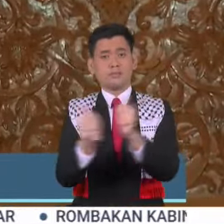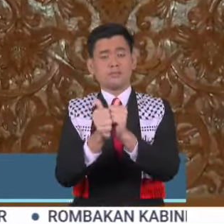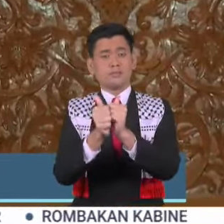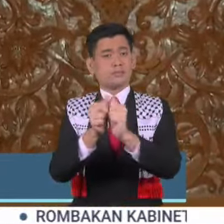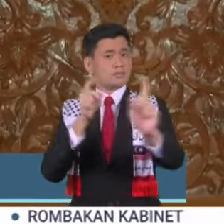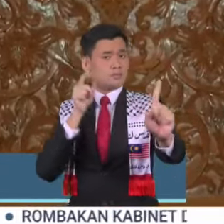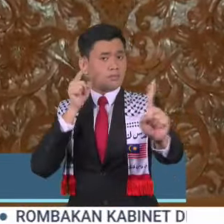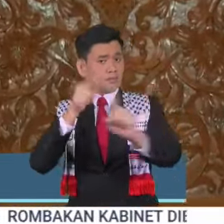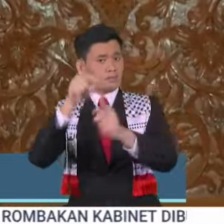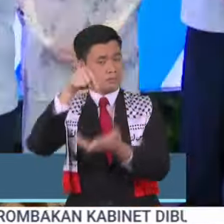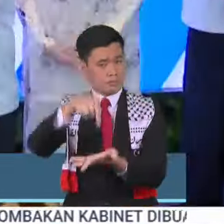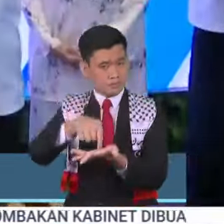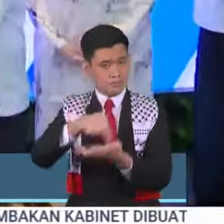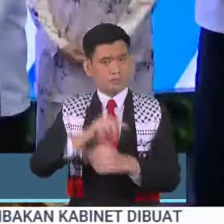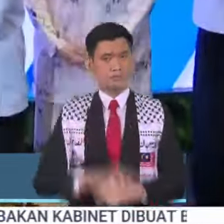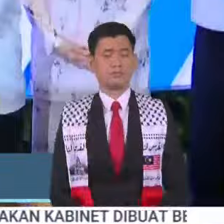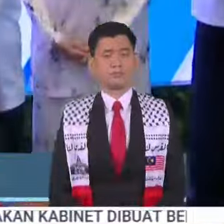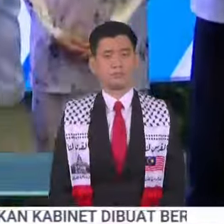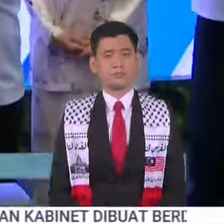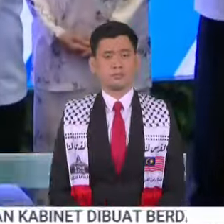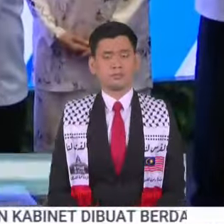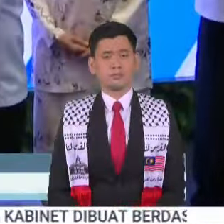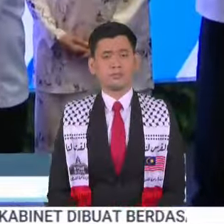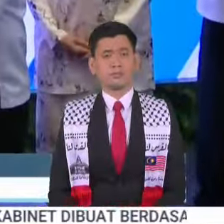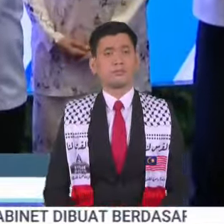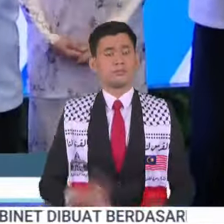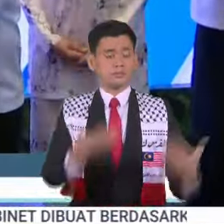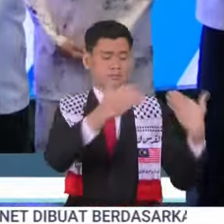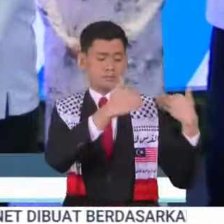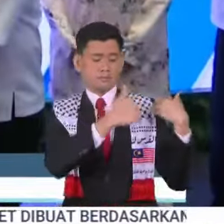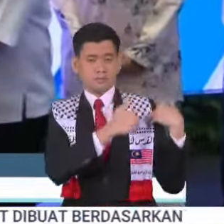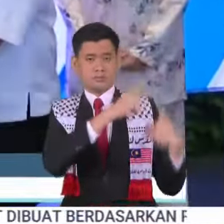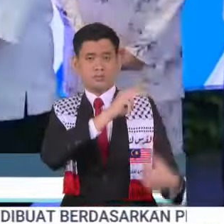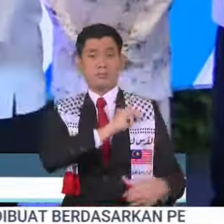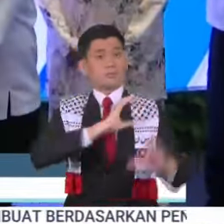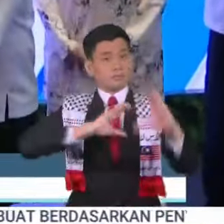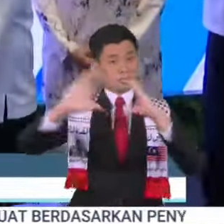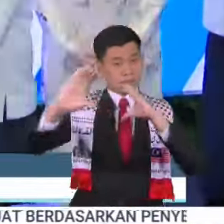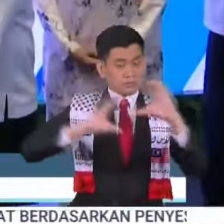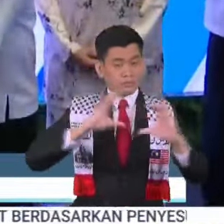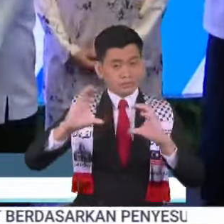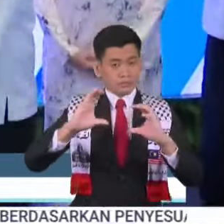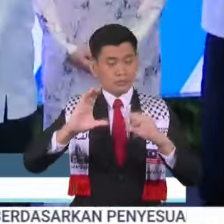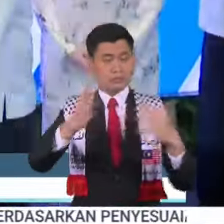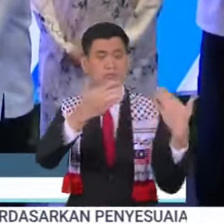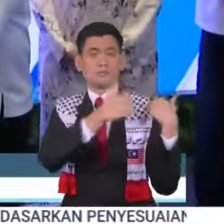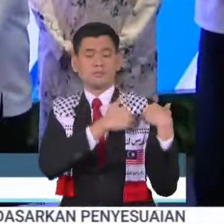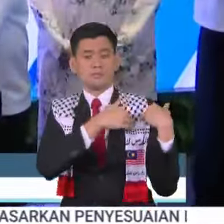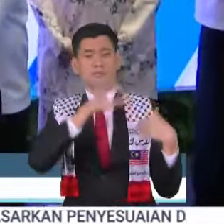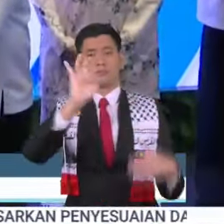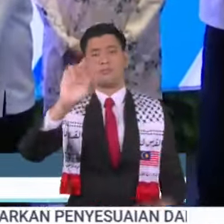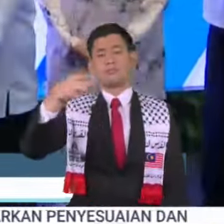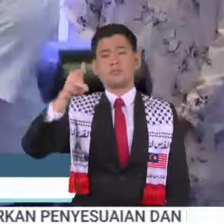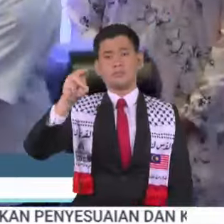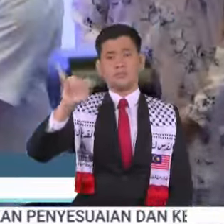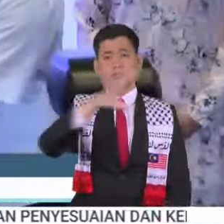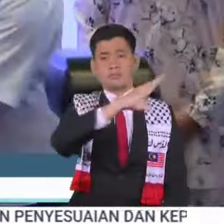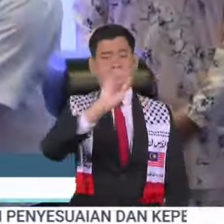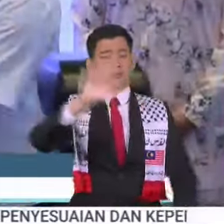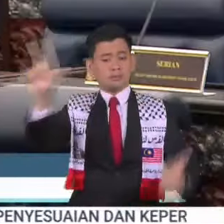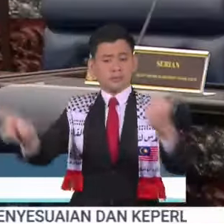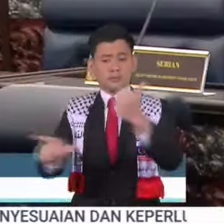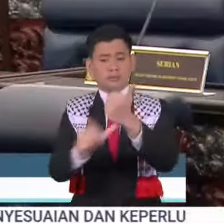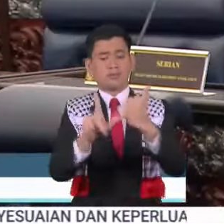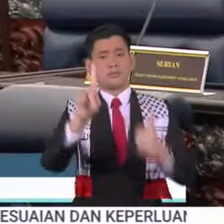focus on this particular isue jawatan menteri komunikasi di sandang Fi Fadil manakala timbalannya Theo